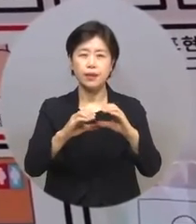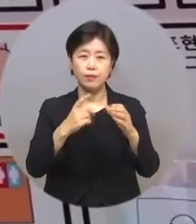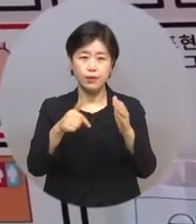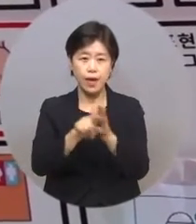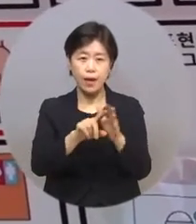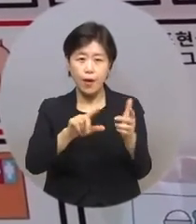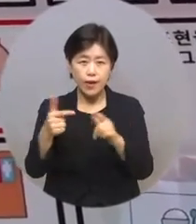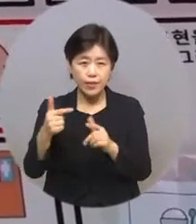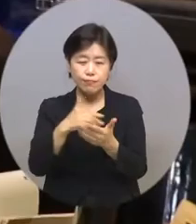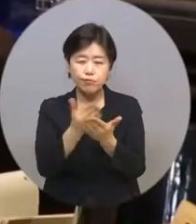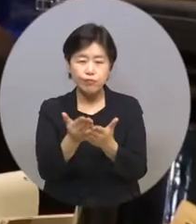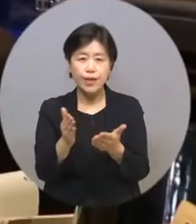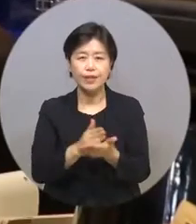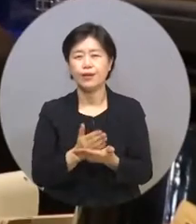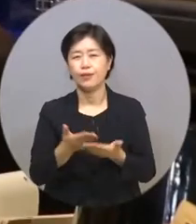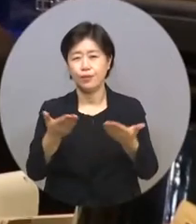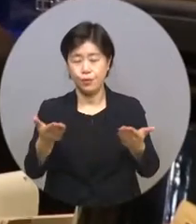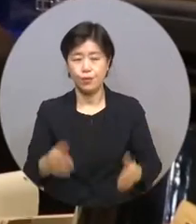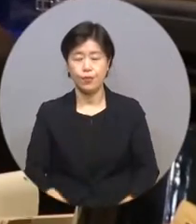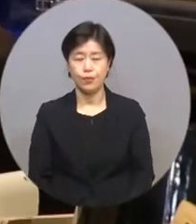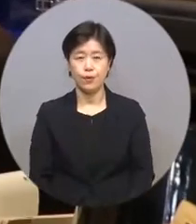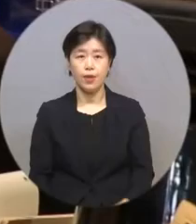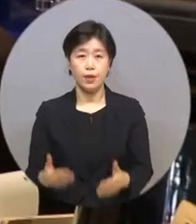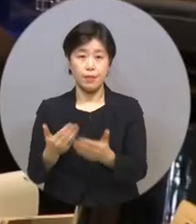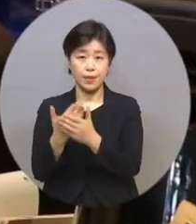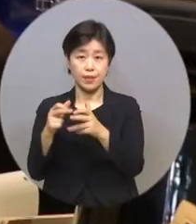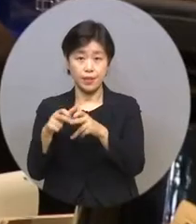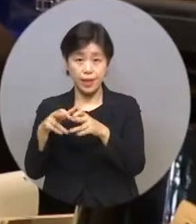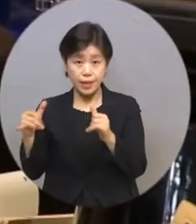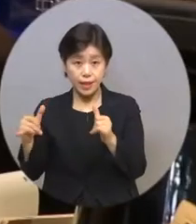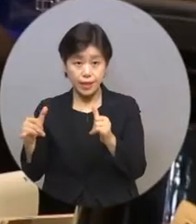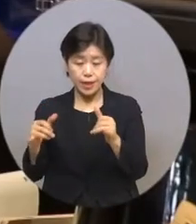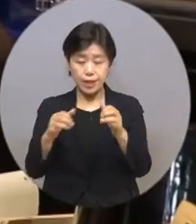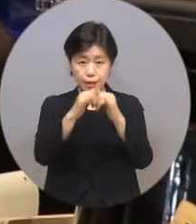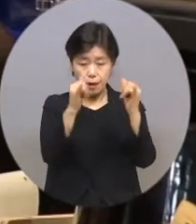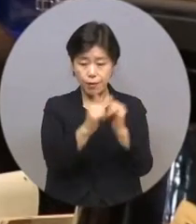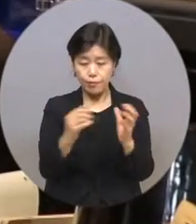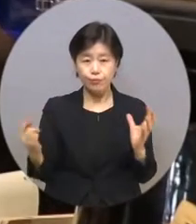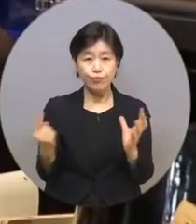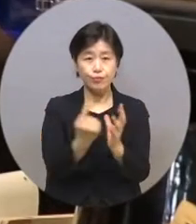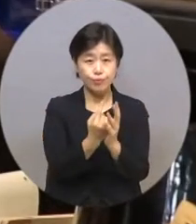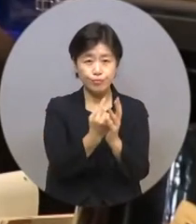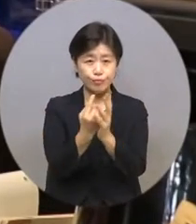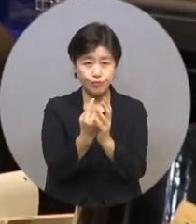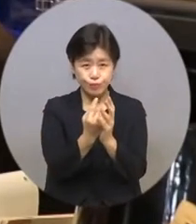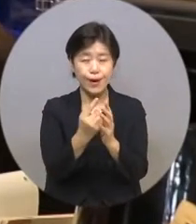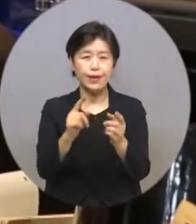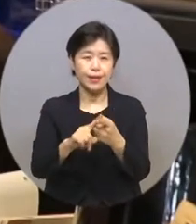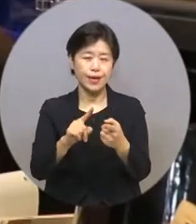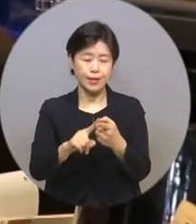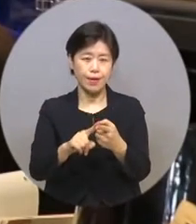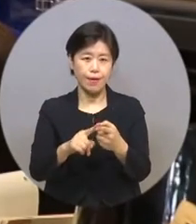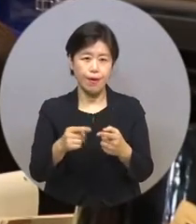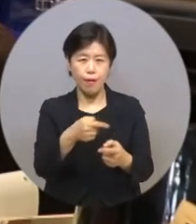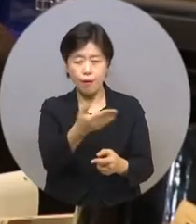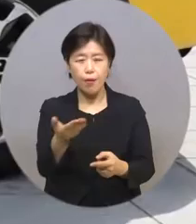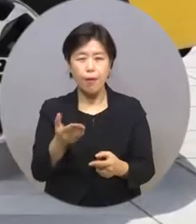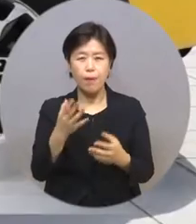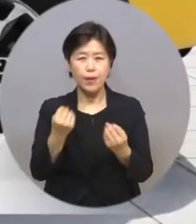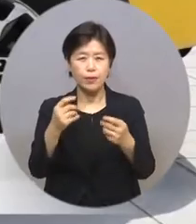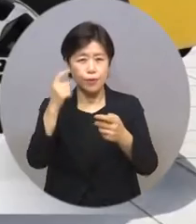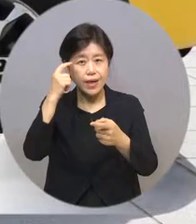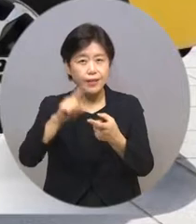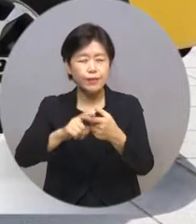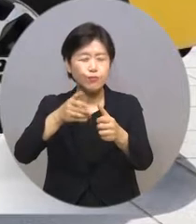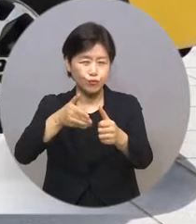대체보완의사소통판을 나눠주면서 발달장애인이 사회와 어울려 살아갈 수 있는 환경에 대해 관심을 가질 수 있도록 했습니다.